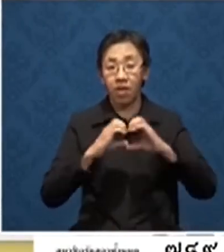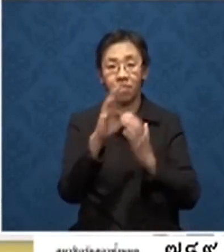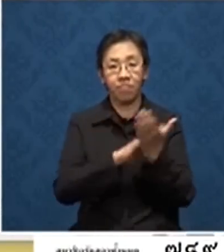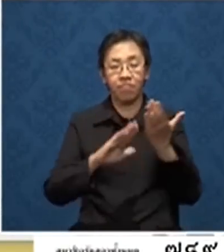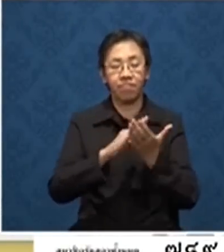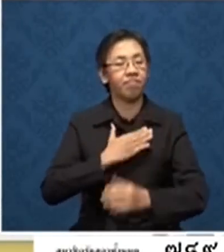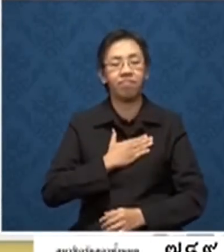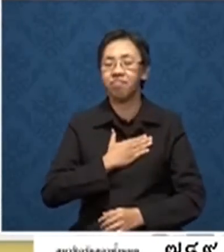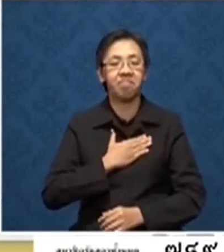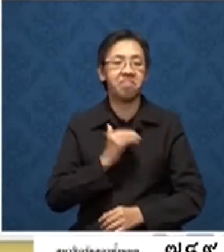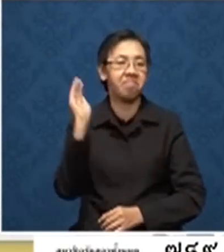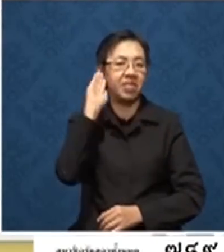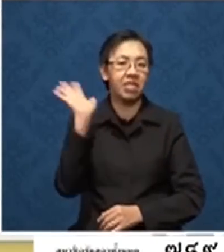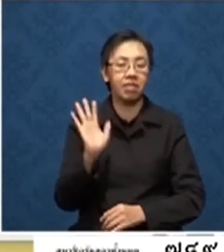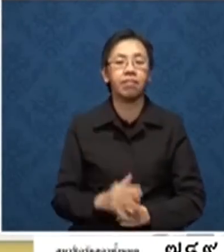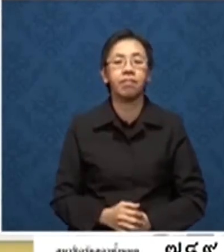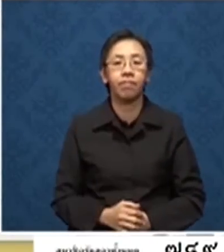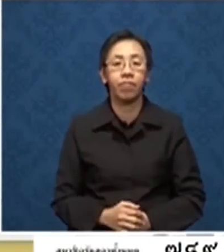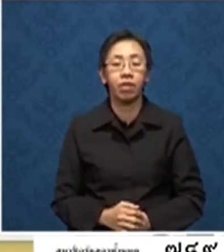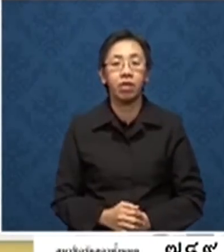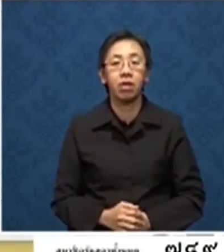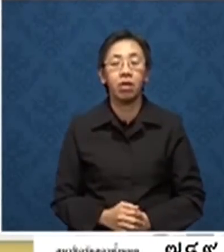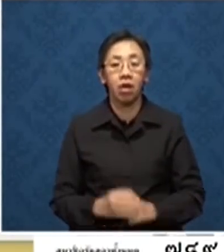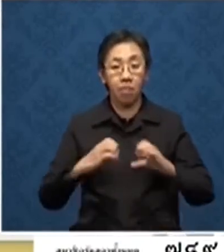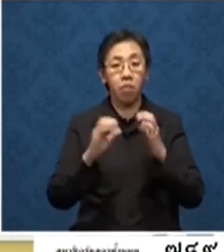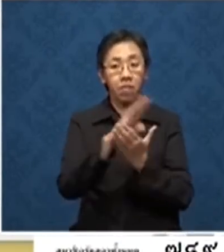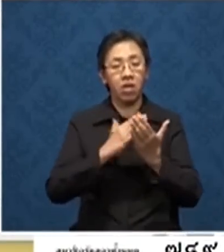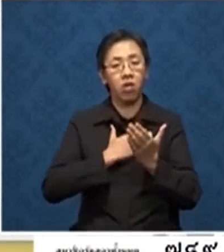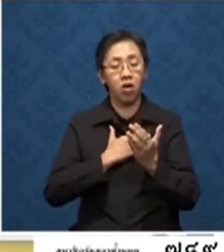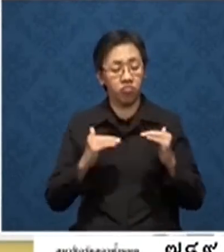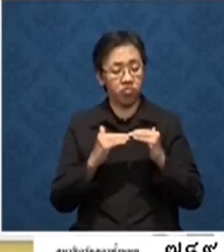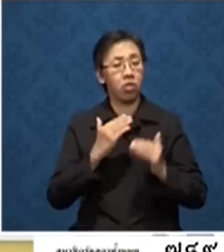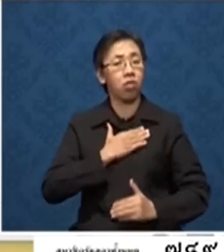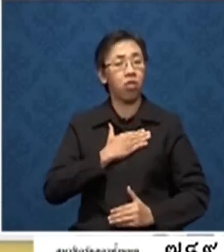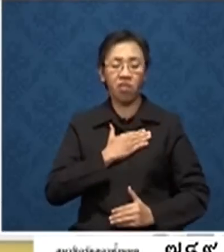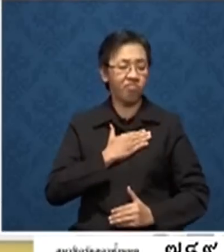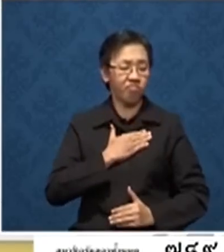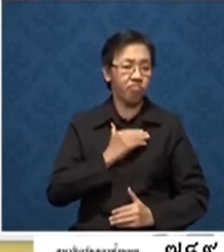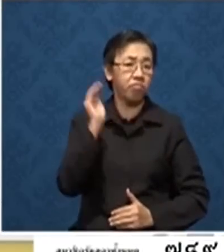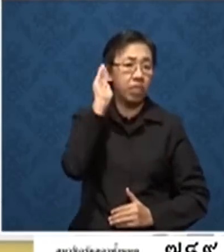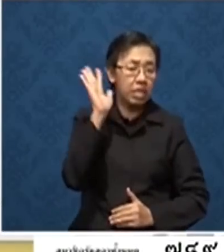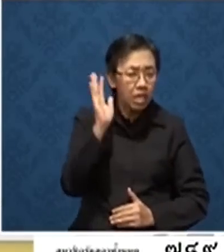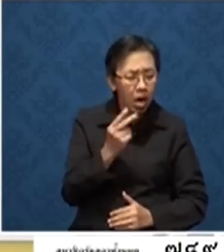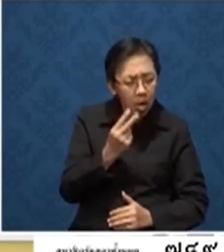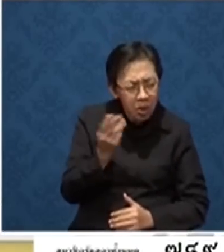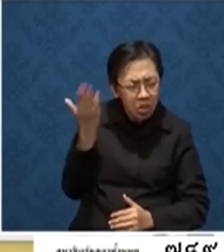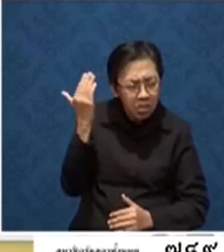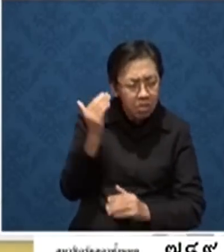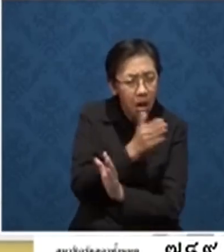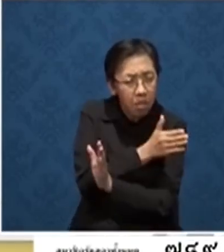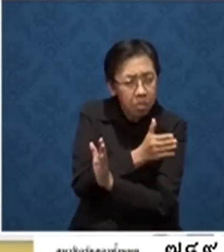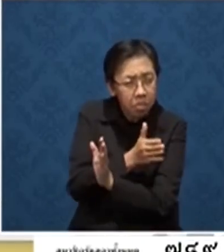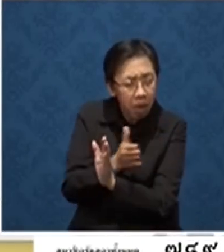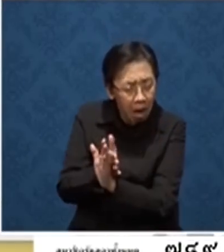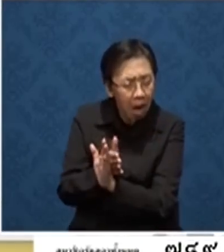เชื่อครับและเป็นสิทธิ์ของพรรคภูมิใจไทยที่จะไม่เชื่อเพราะสิ่งที่ผ่านมาพฤติกรรมต่างๆที่ผ่านมานั้นทำให้